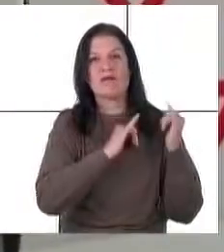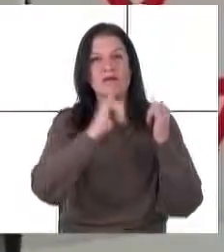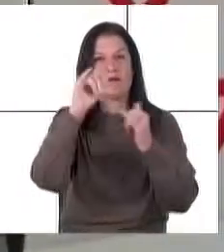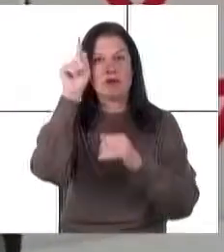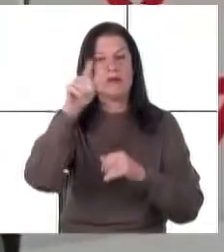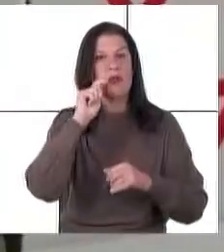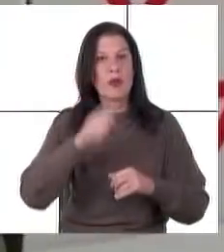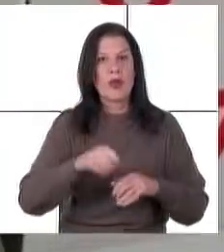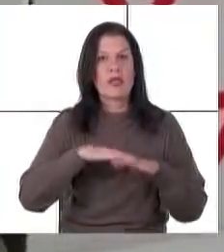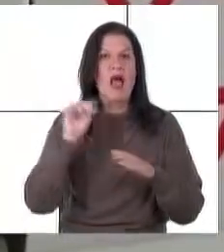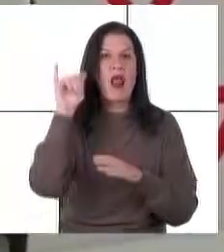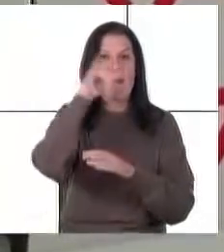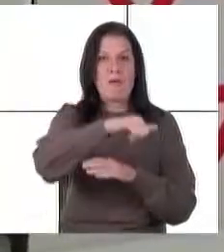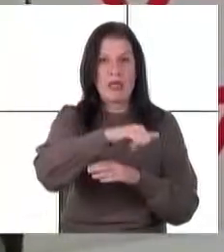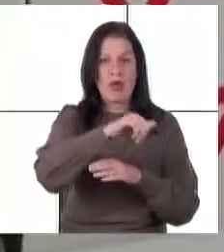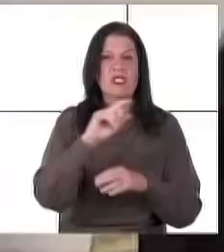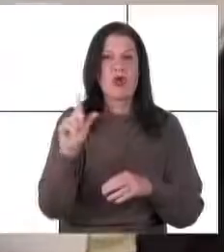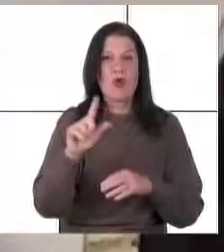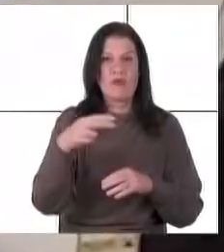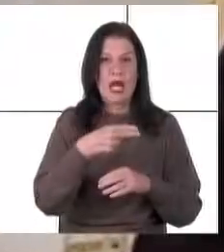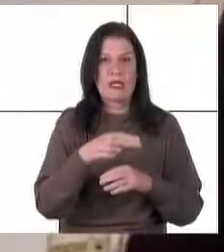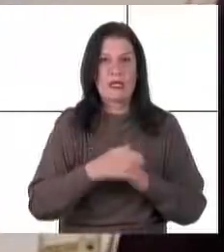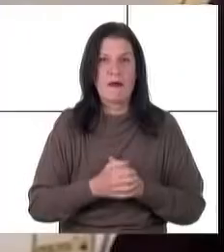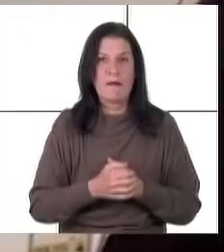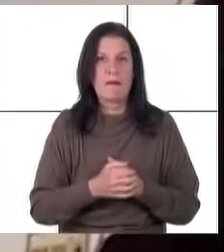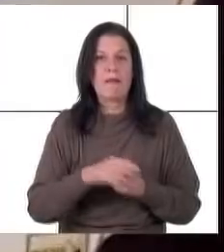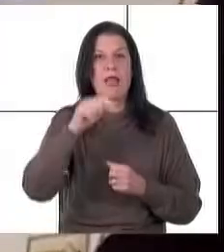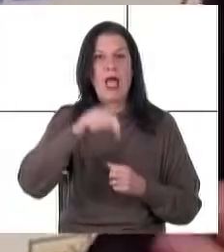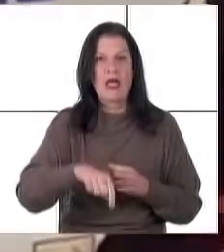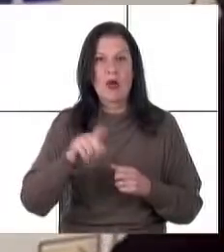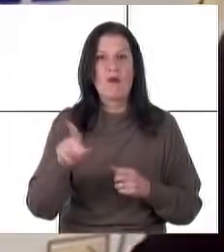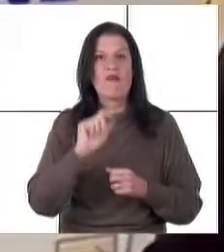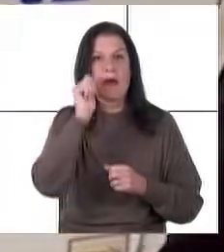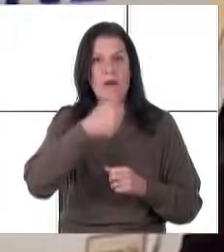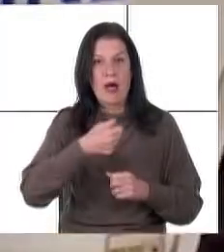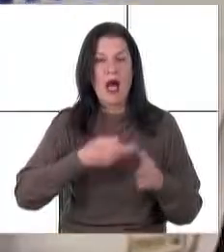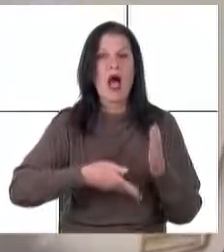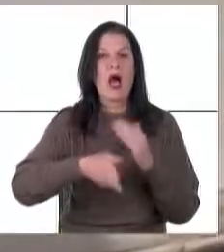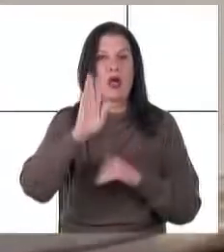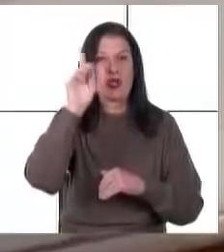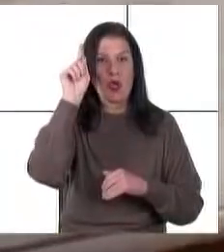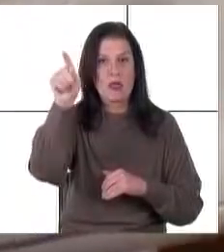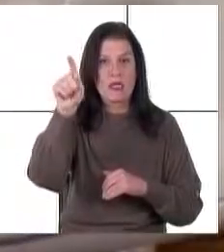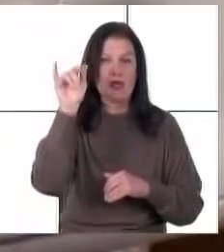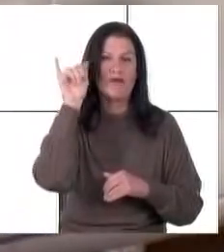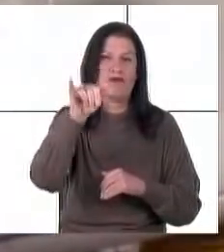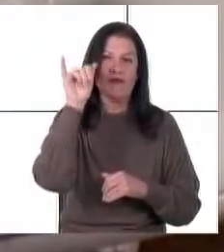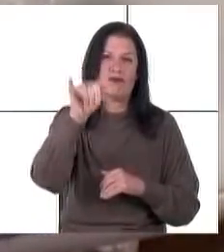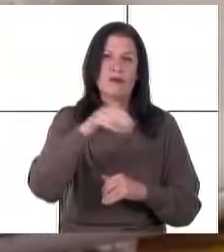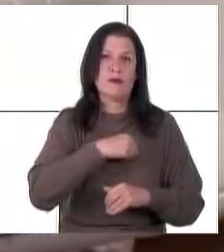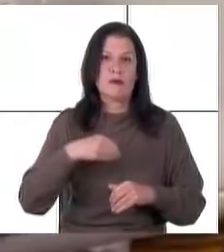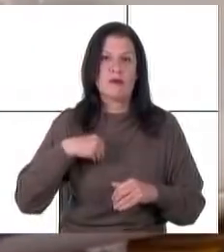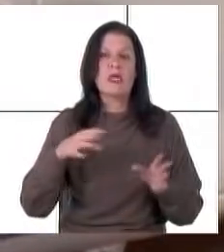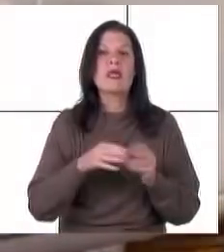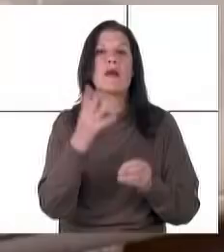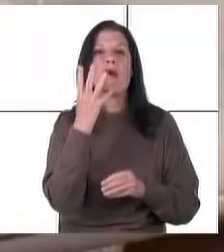של לופטנזה עוד הלילה. היום ומחר יוצאת רכבת אווירית לפולין עם 4 אמבולנסים